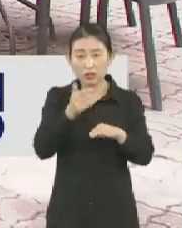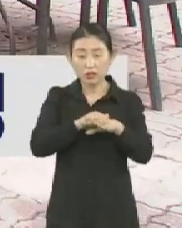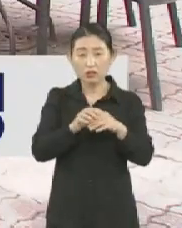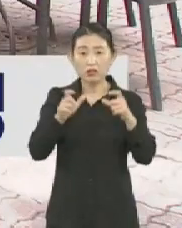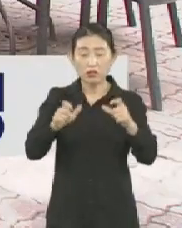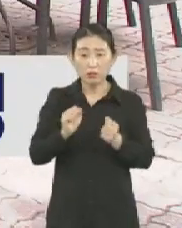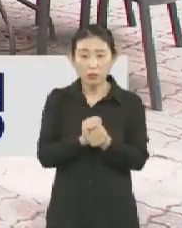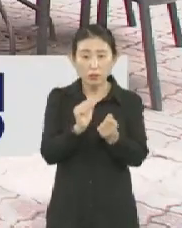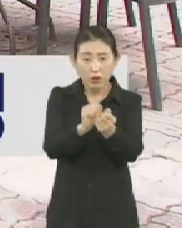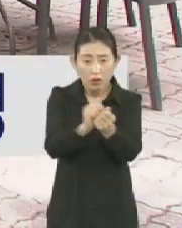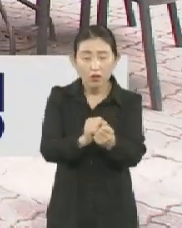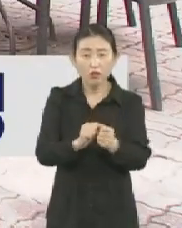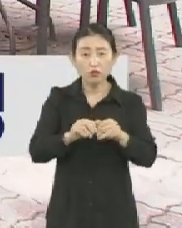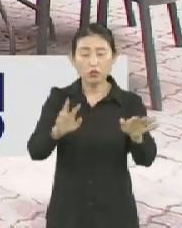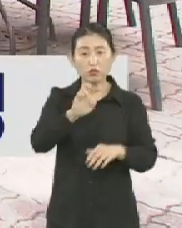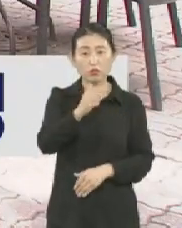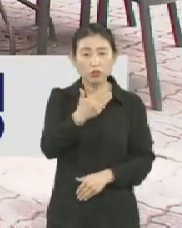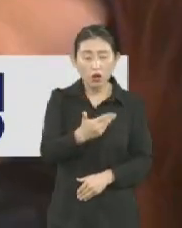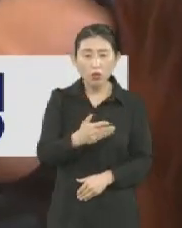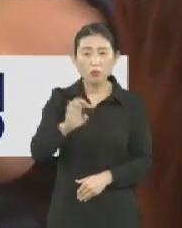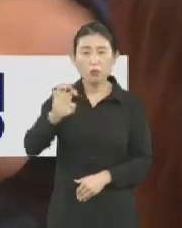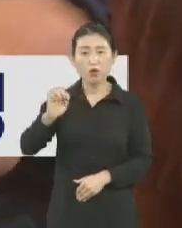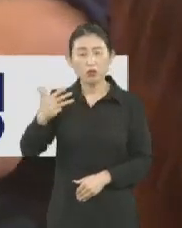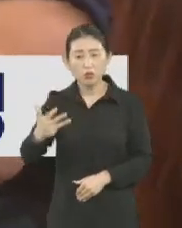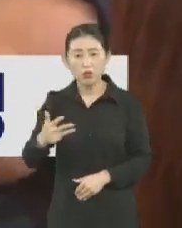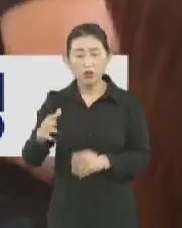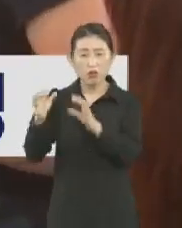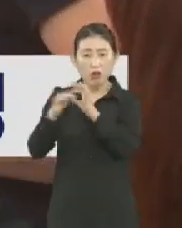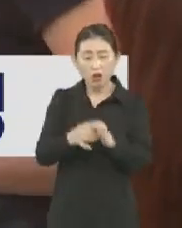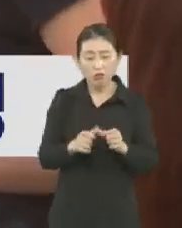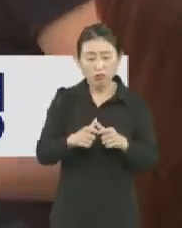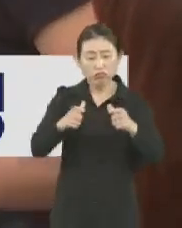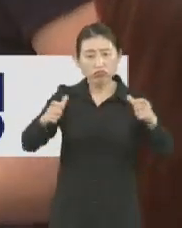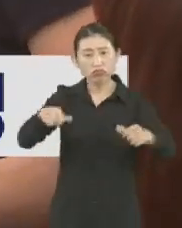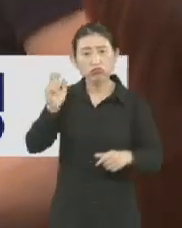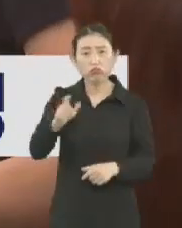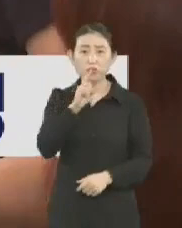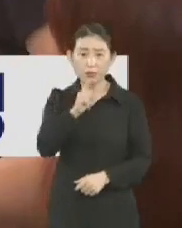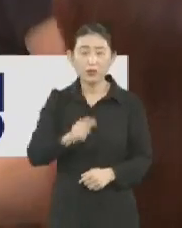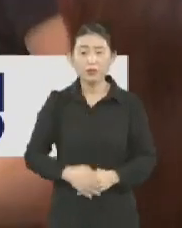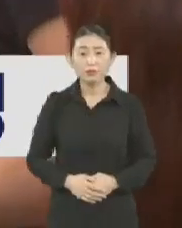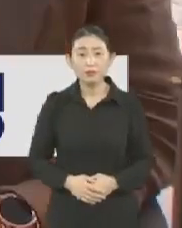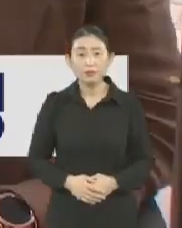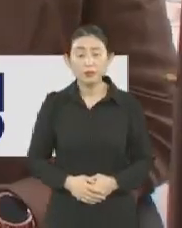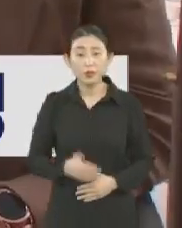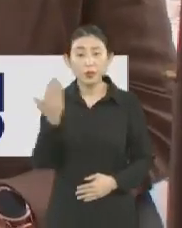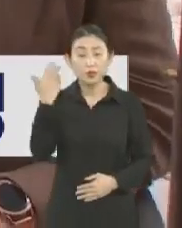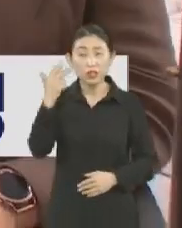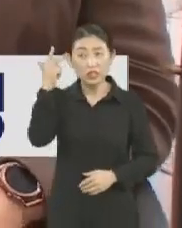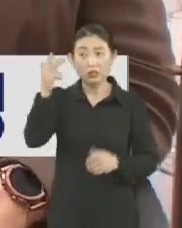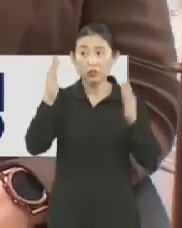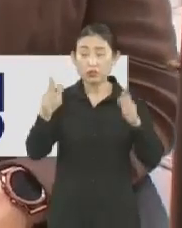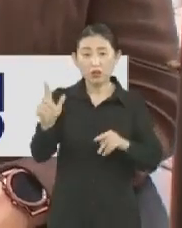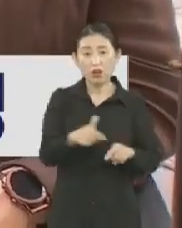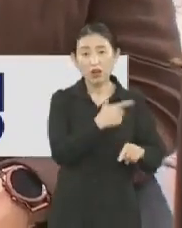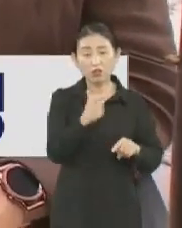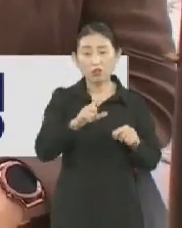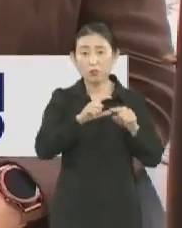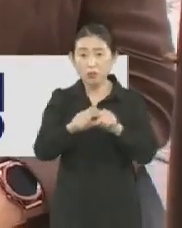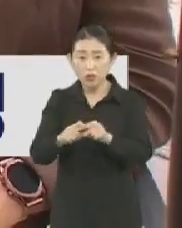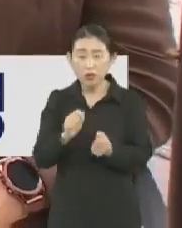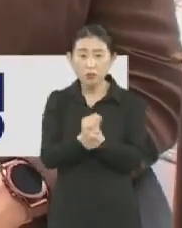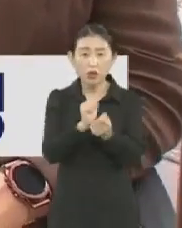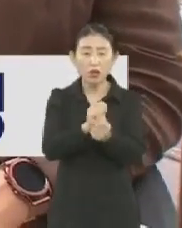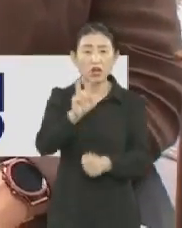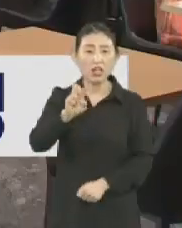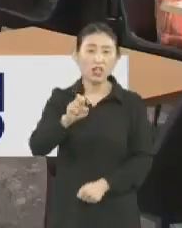자가 29명 48명 32명 등 효과가 나타나지 않기 때문입니다 최근 1주일간 하루 평균 28.1